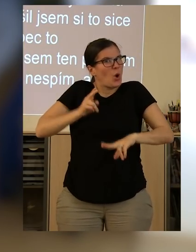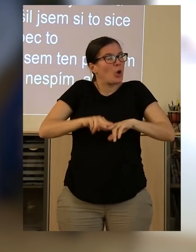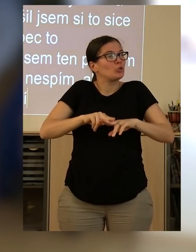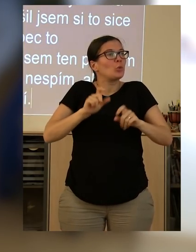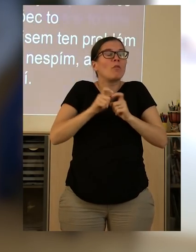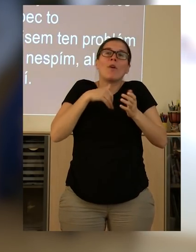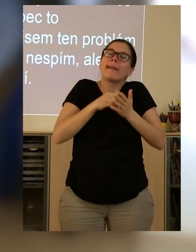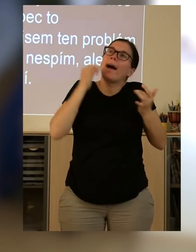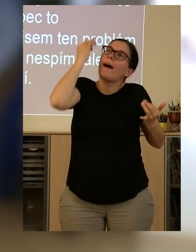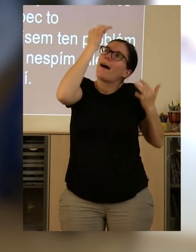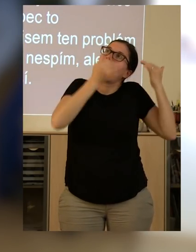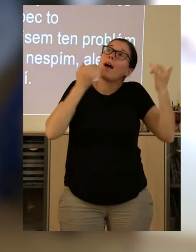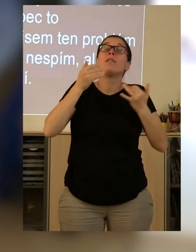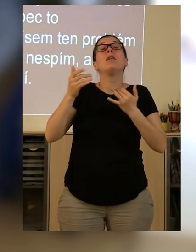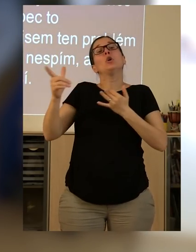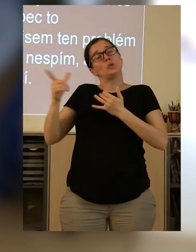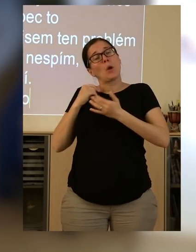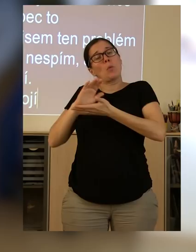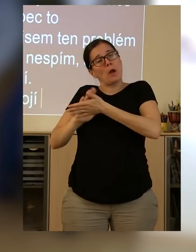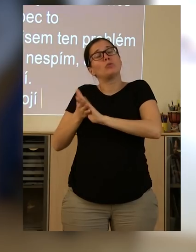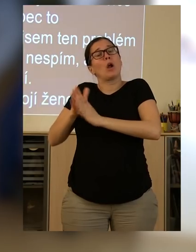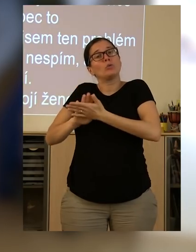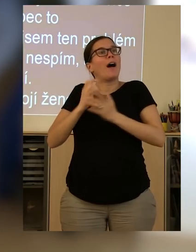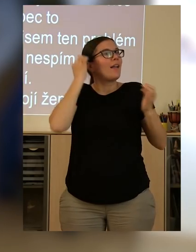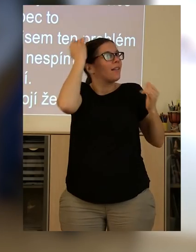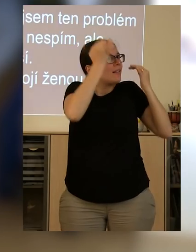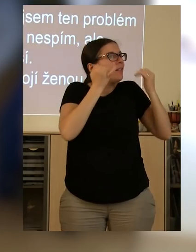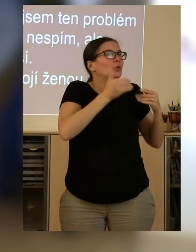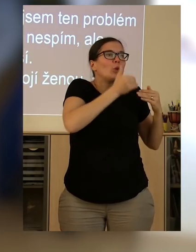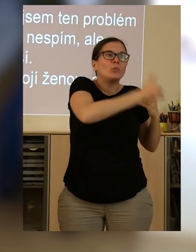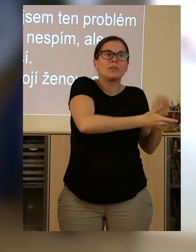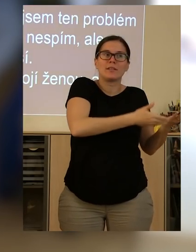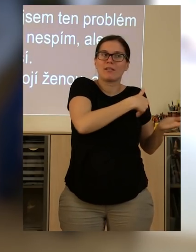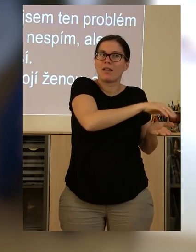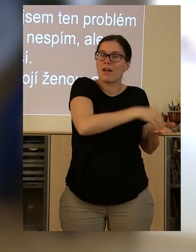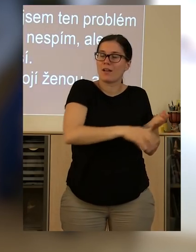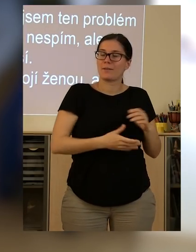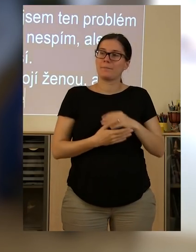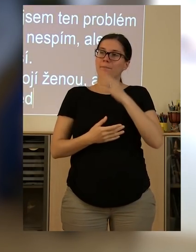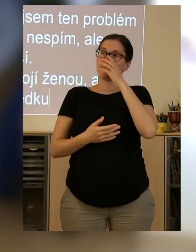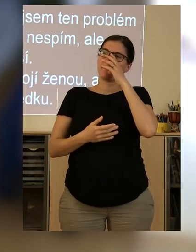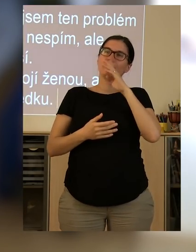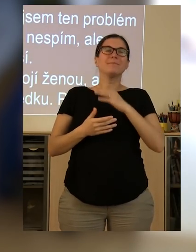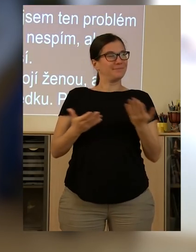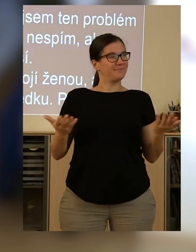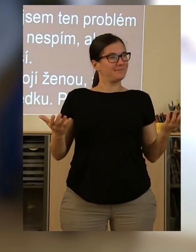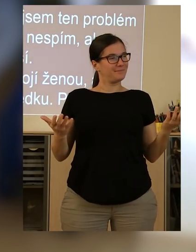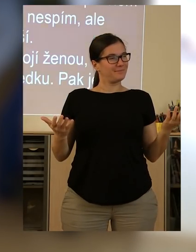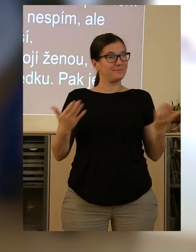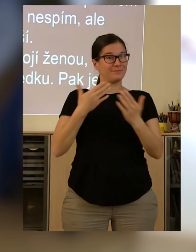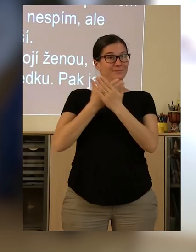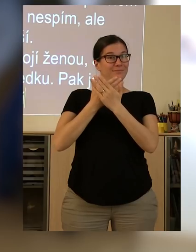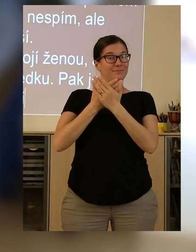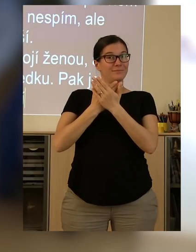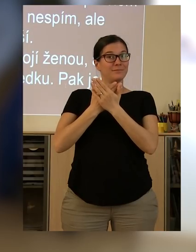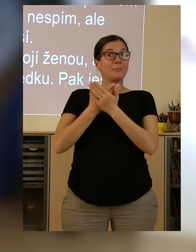Jo? Možná jsem s mojí ženou, ale myslím na sousedku. Pak ještě existuje řešení, to znamená, že řešení ve